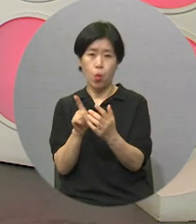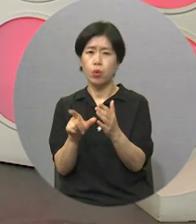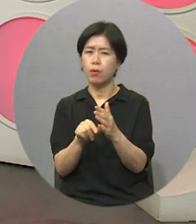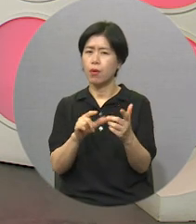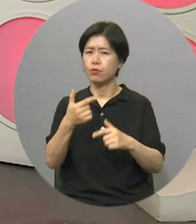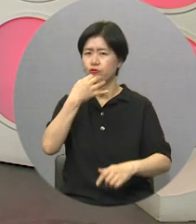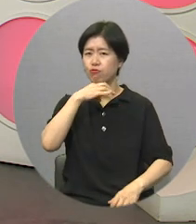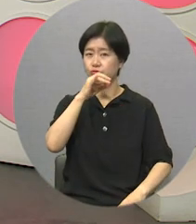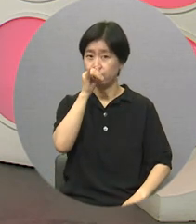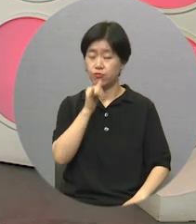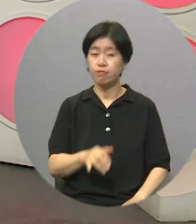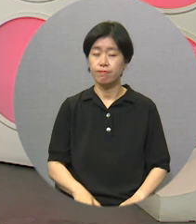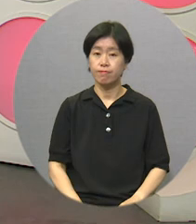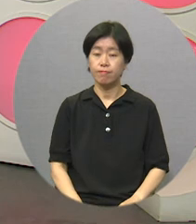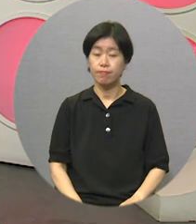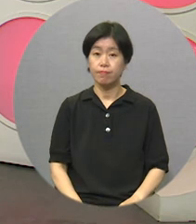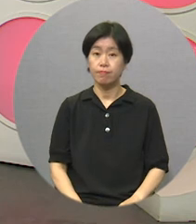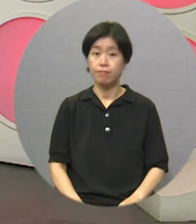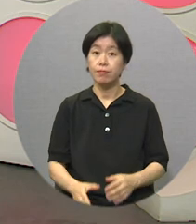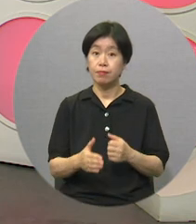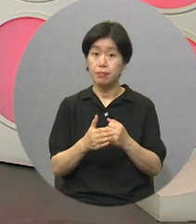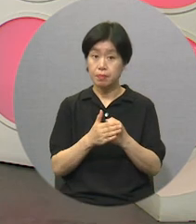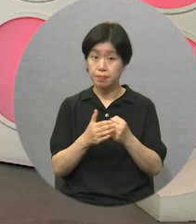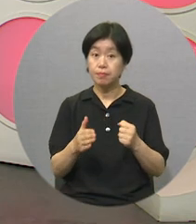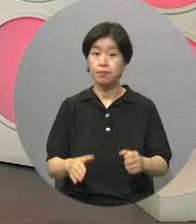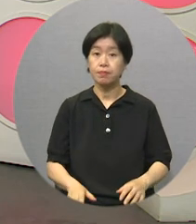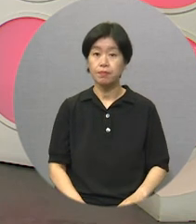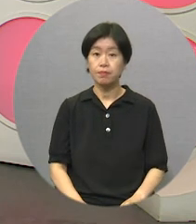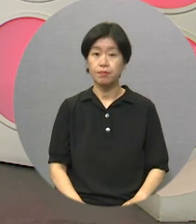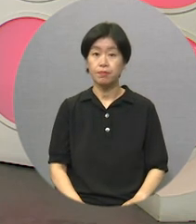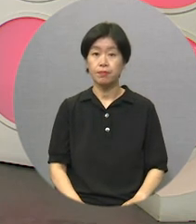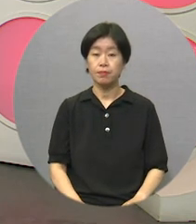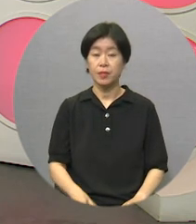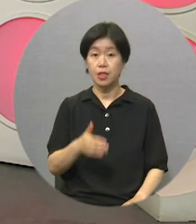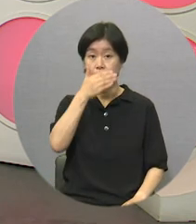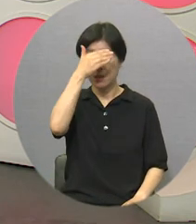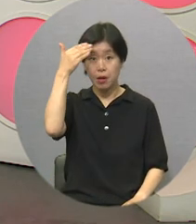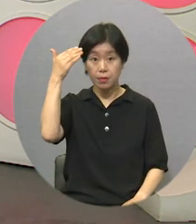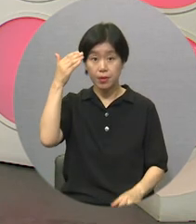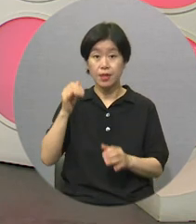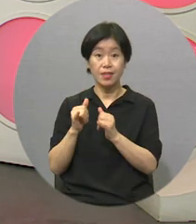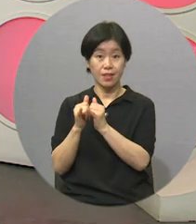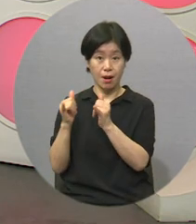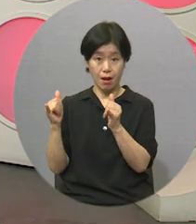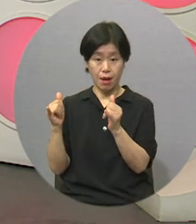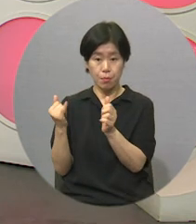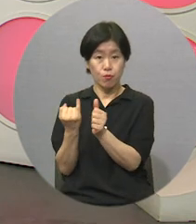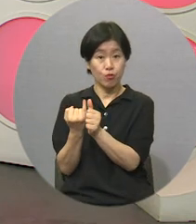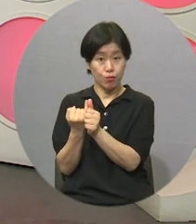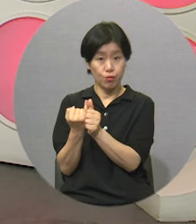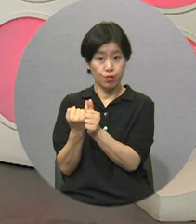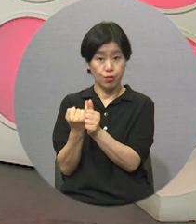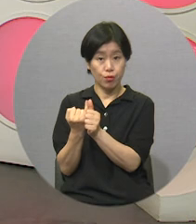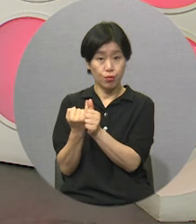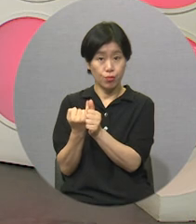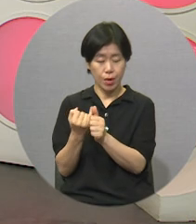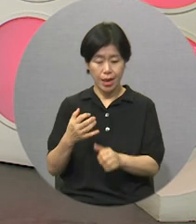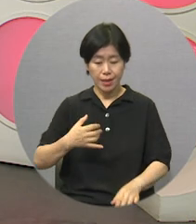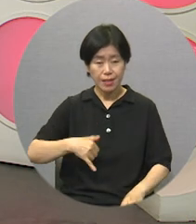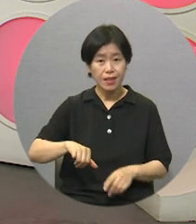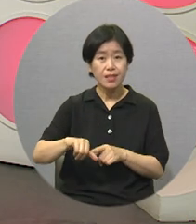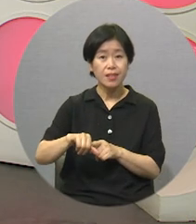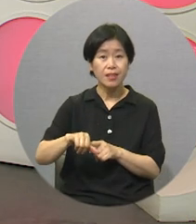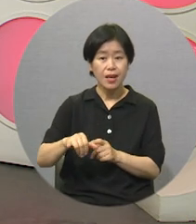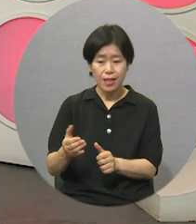네네네. 그래서, 어떻게 보면 젊은 요즘에 그 부부들이 자식을 그냥 이렇게